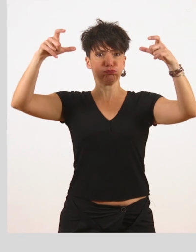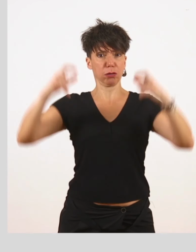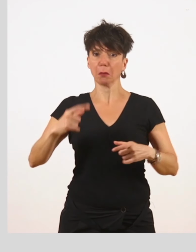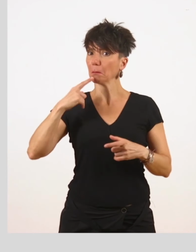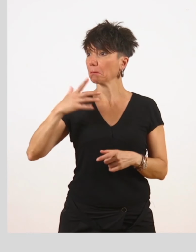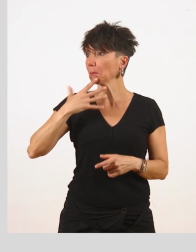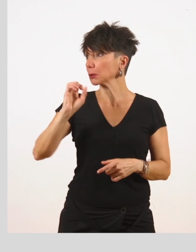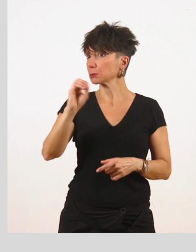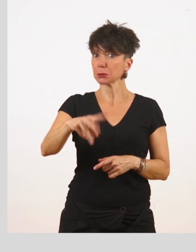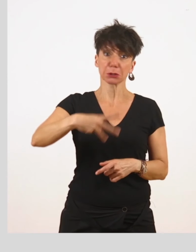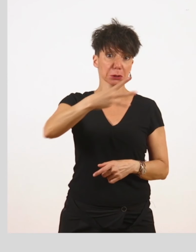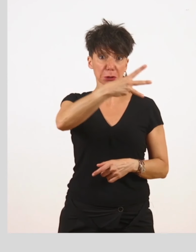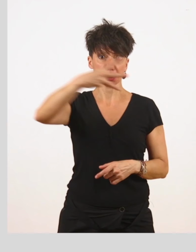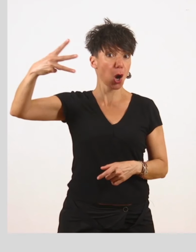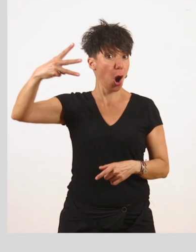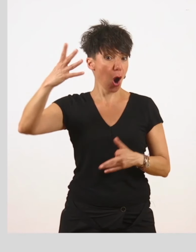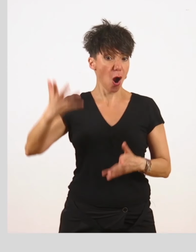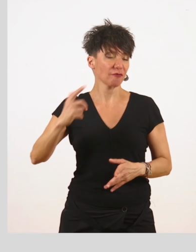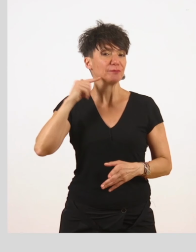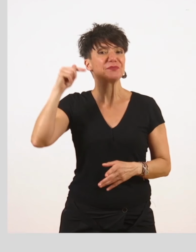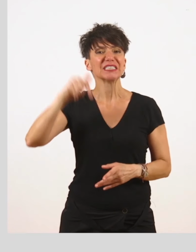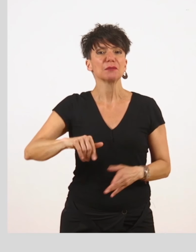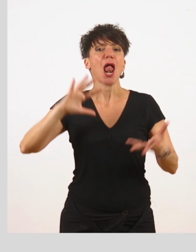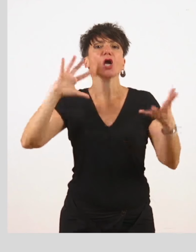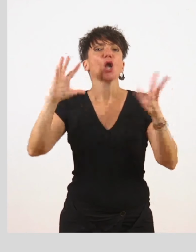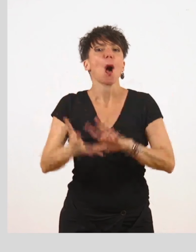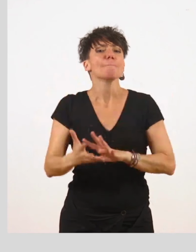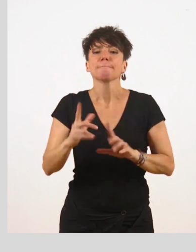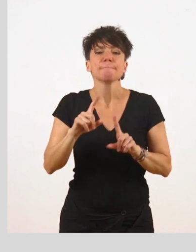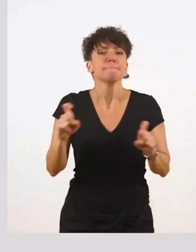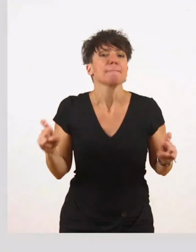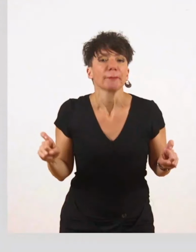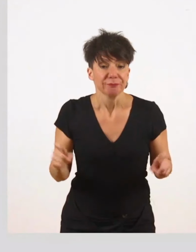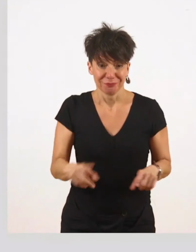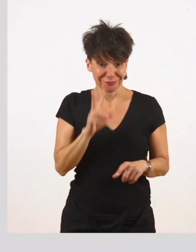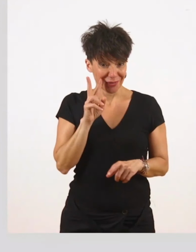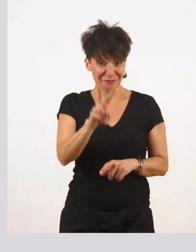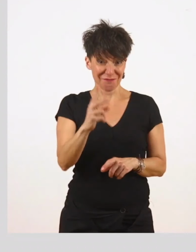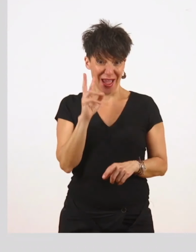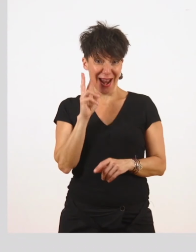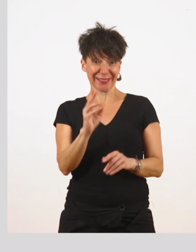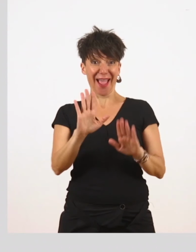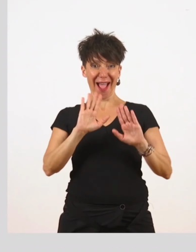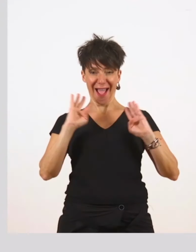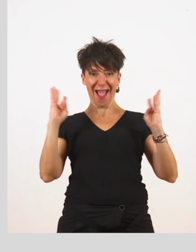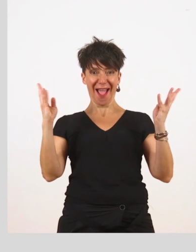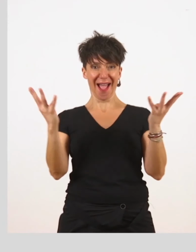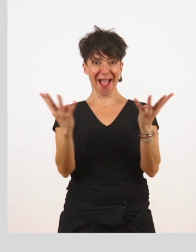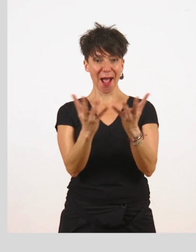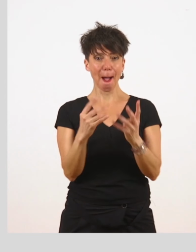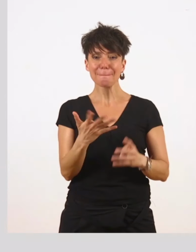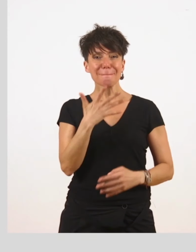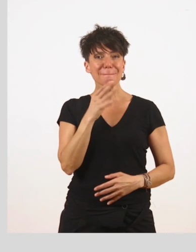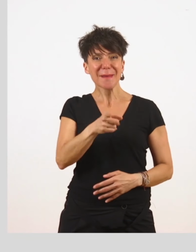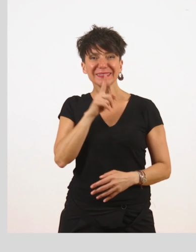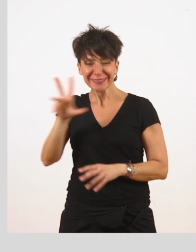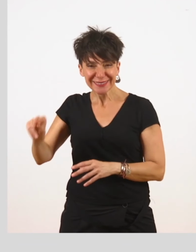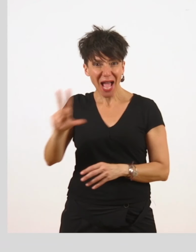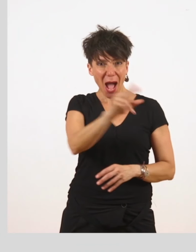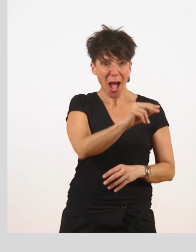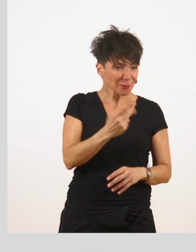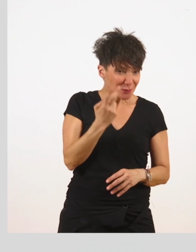τρεις ορόφους. Πώς είναι σήμερα το Globe. Έτσι φαίνεται απ' έξω. Σας μοιάζει καθόλου με την εικόνα που